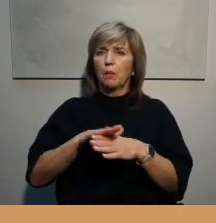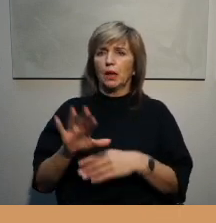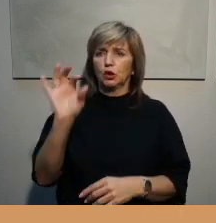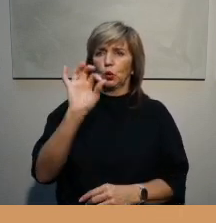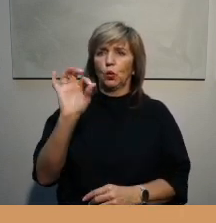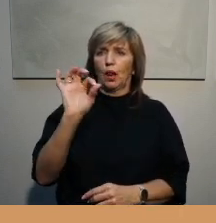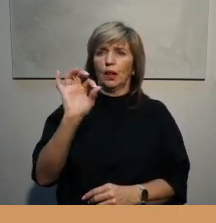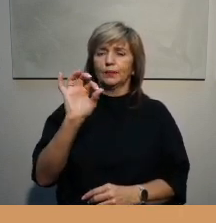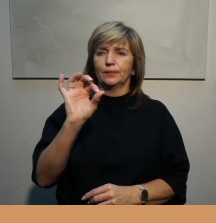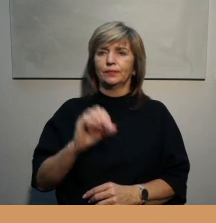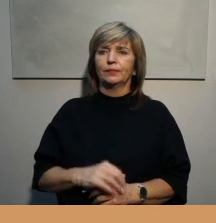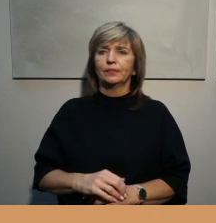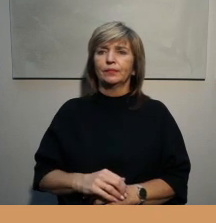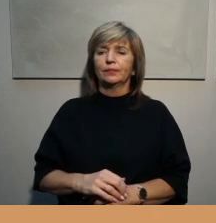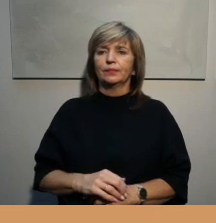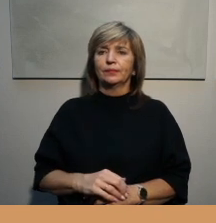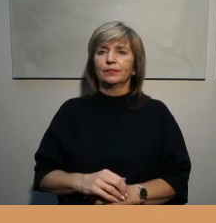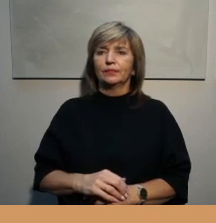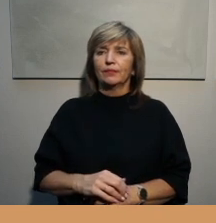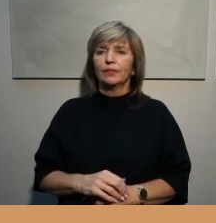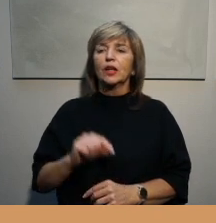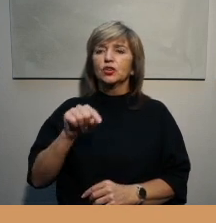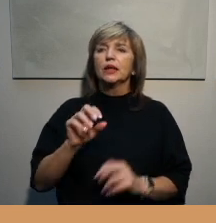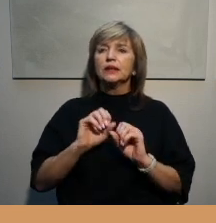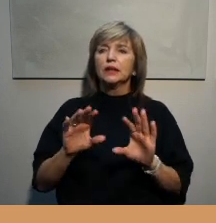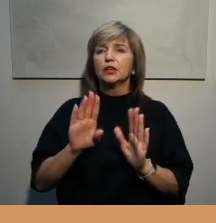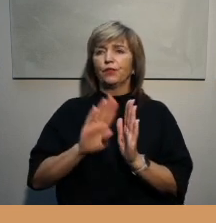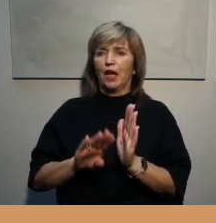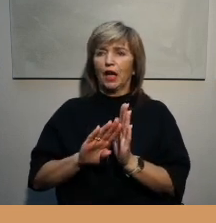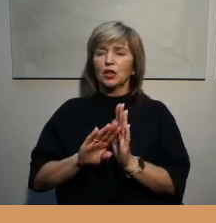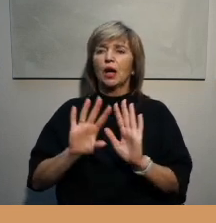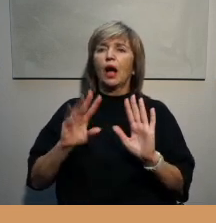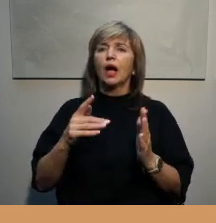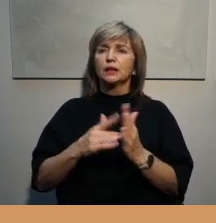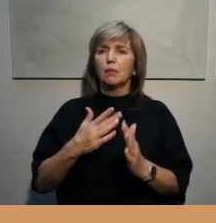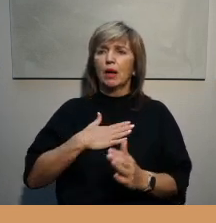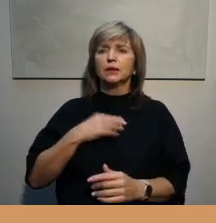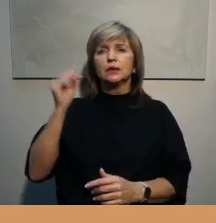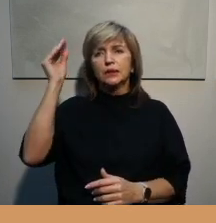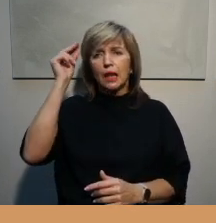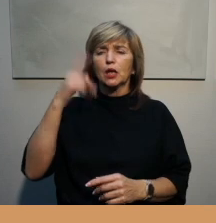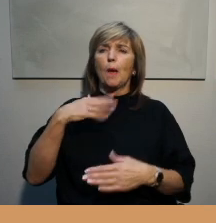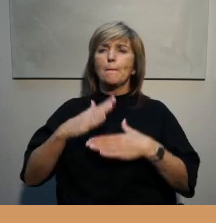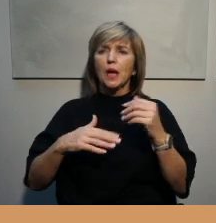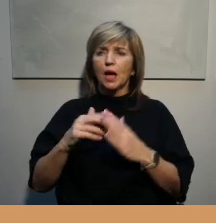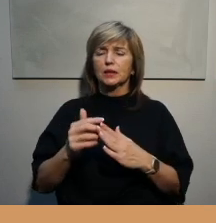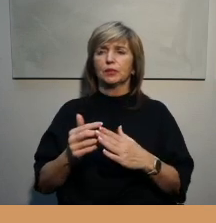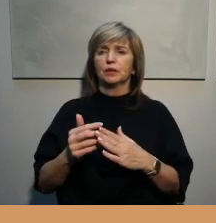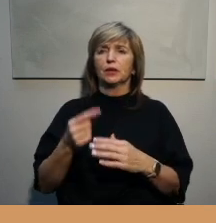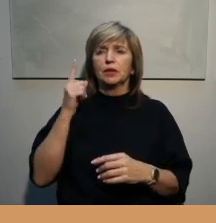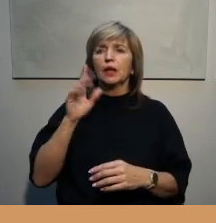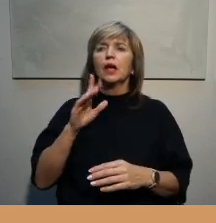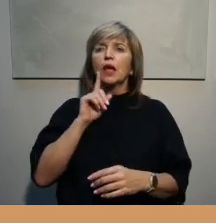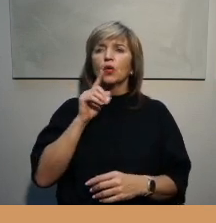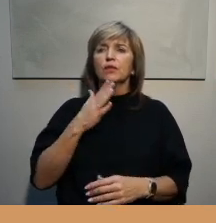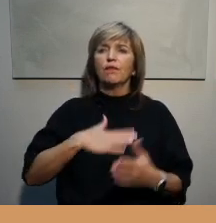nulle. Ja? Šeit stāsts ļoti vienkāršs. Lai kādas ir manas zināšanas prasmes,